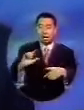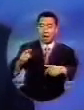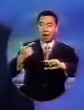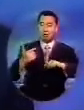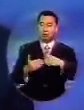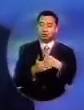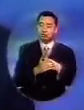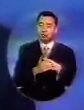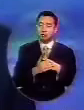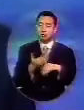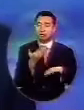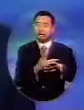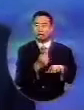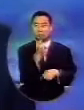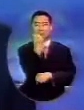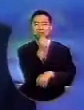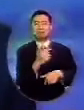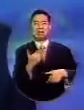건가?